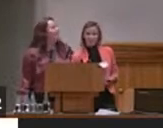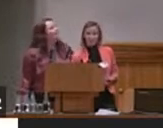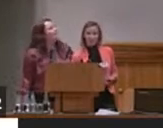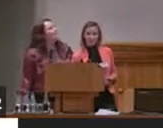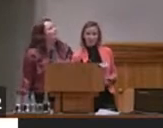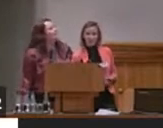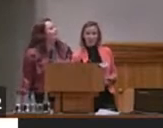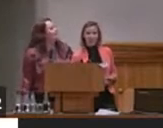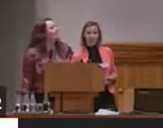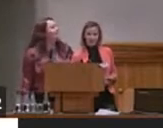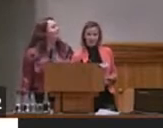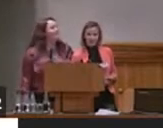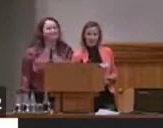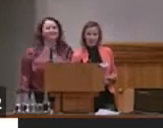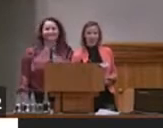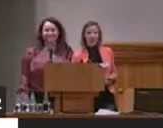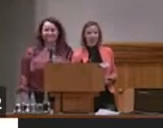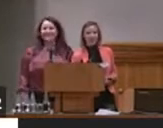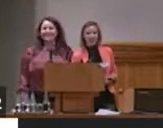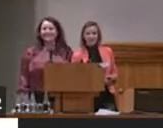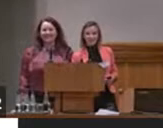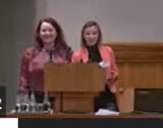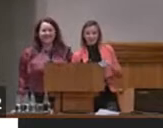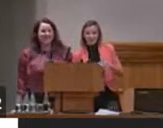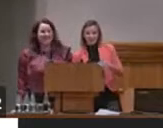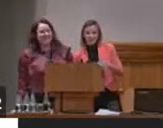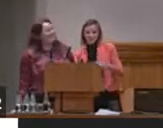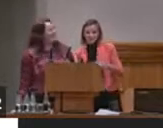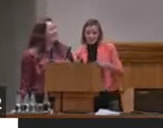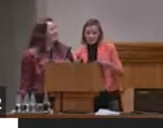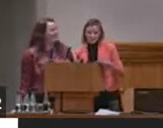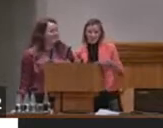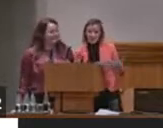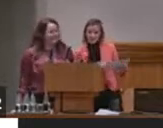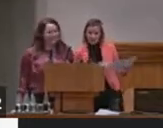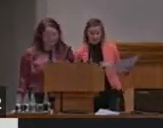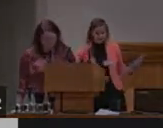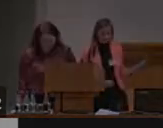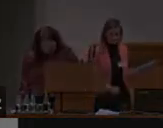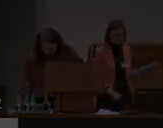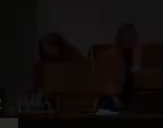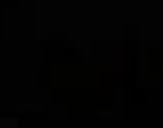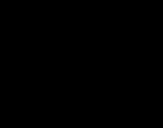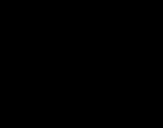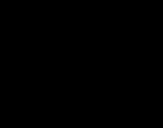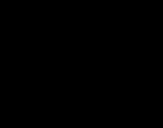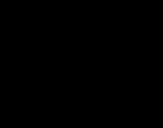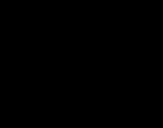spinająca już zakończę, więc dziękuję bardzo. I jeśli będą jakieś pytania, to zapraszamy.